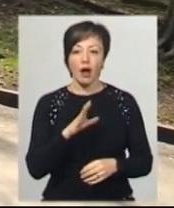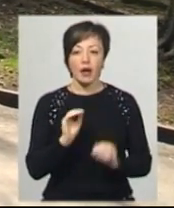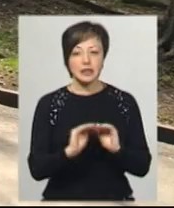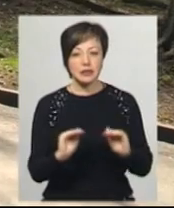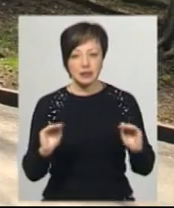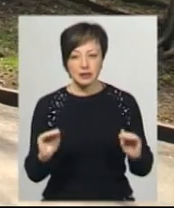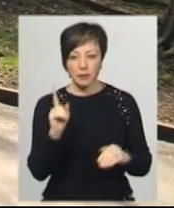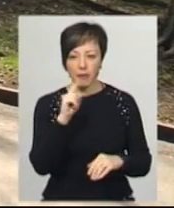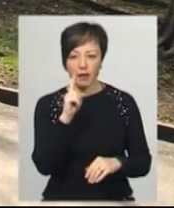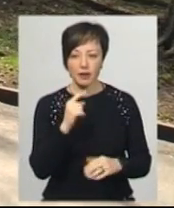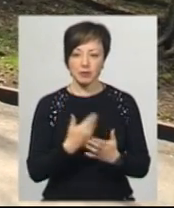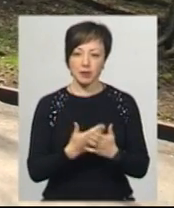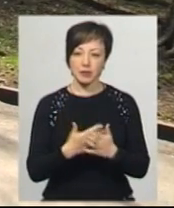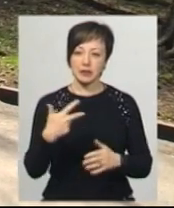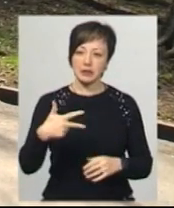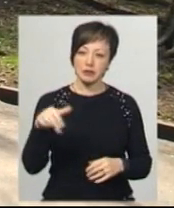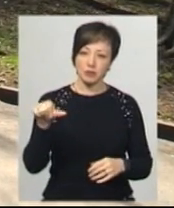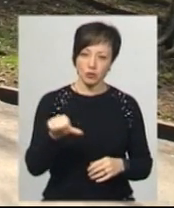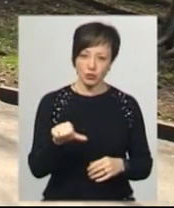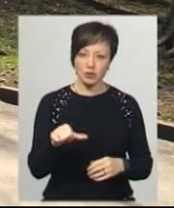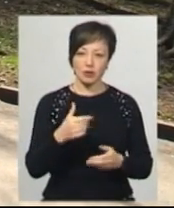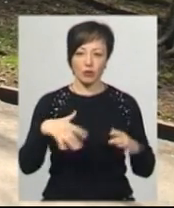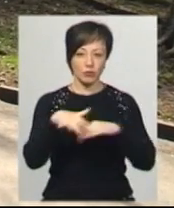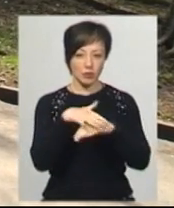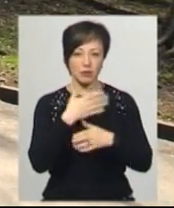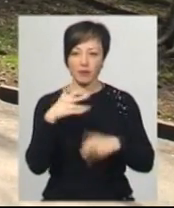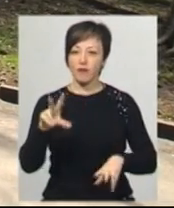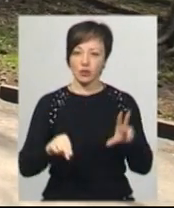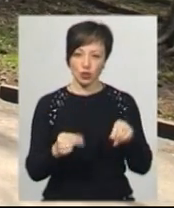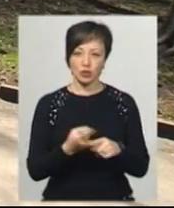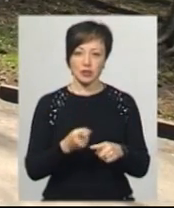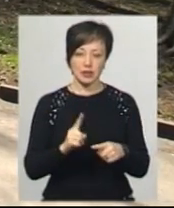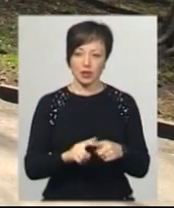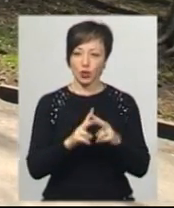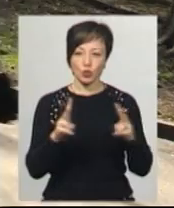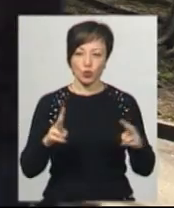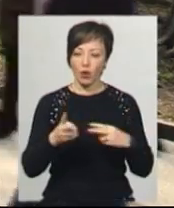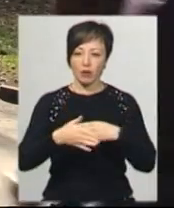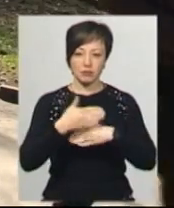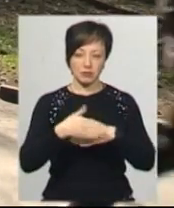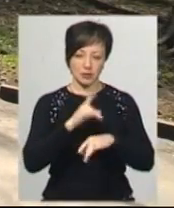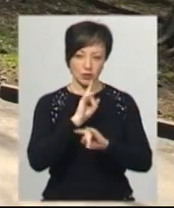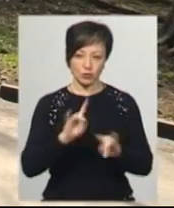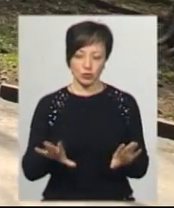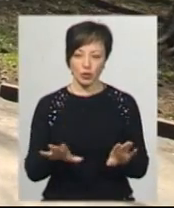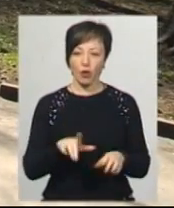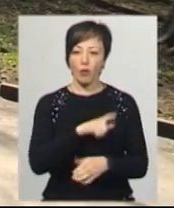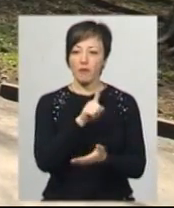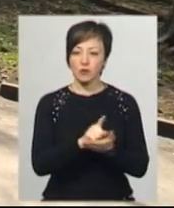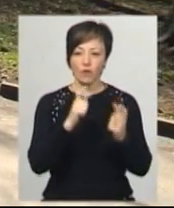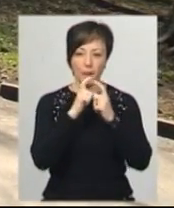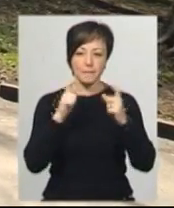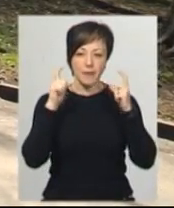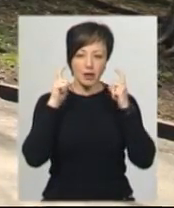Діти маленькі, якщо це пів години десь, де немає людей, я вважаю, що за це ніхто до відповідальності не притягне. Обов'язково маски мають